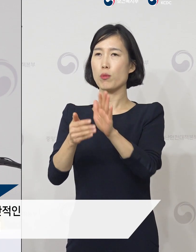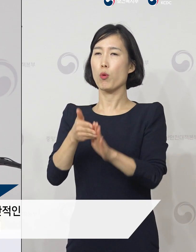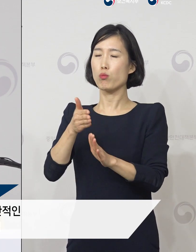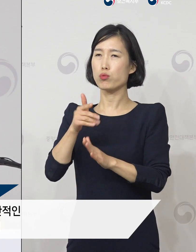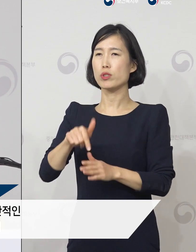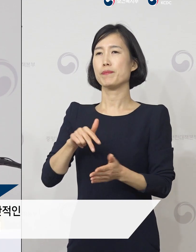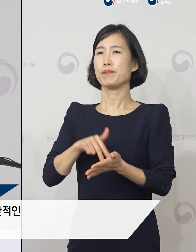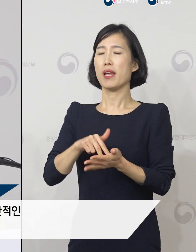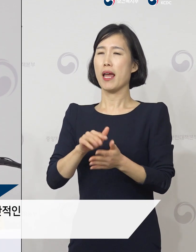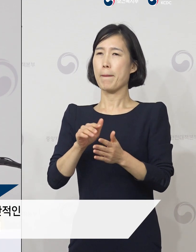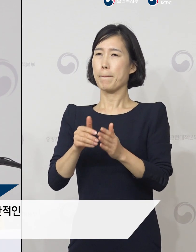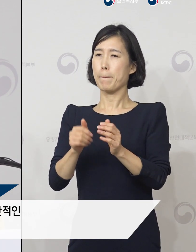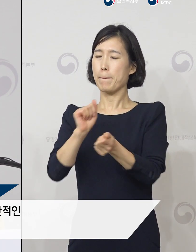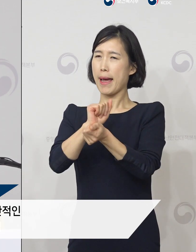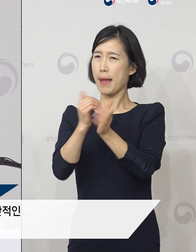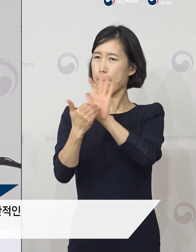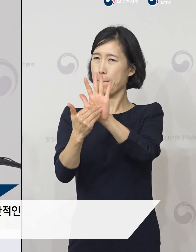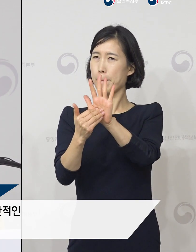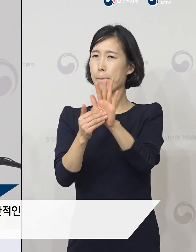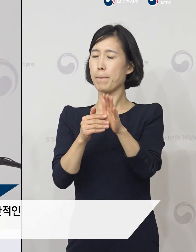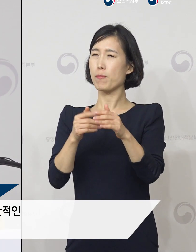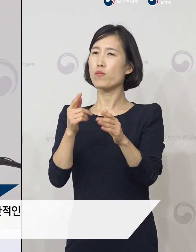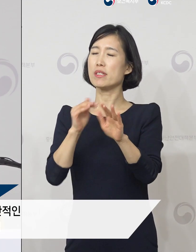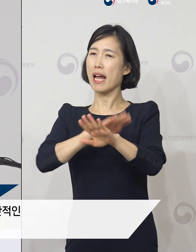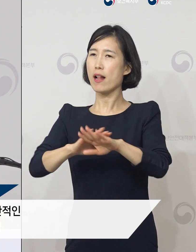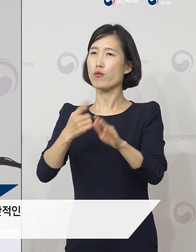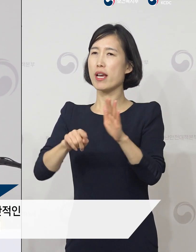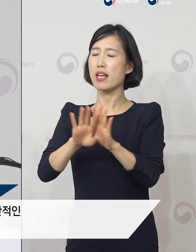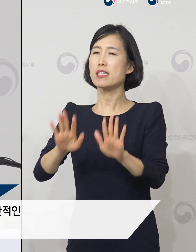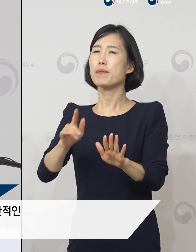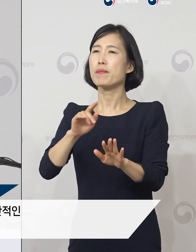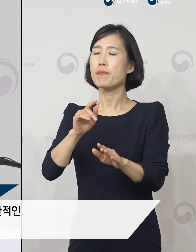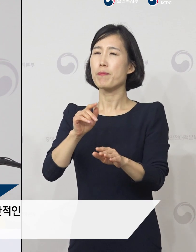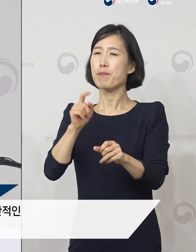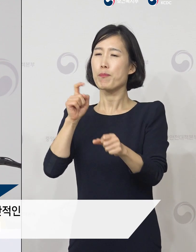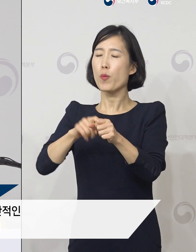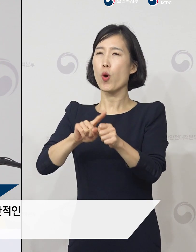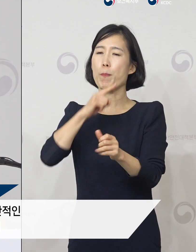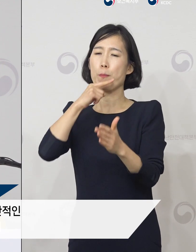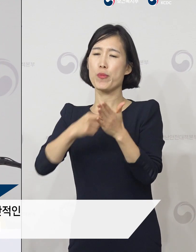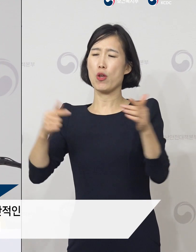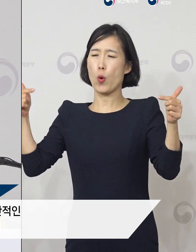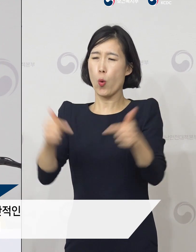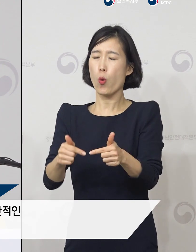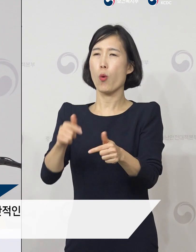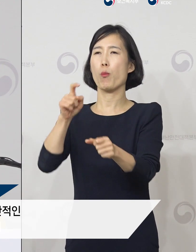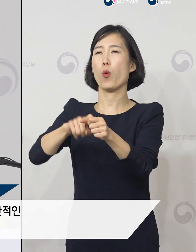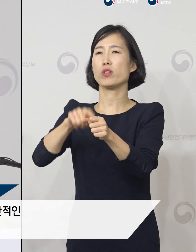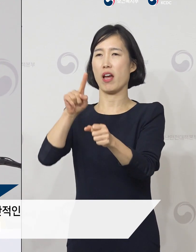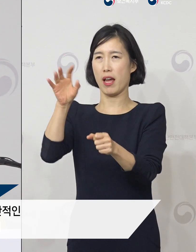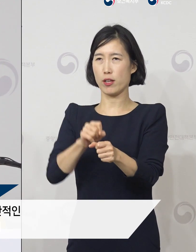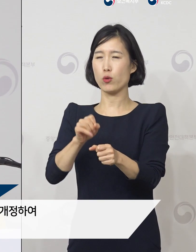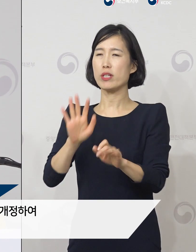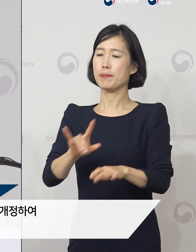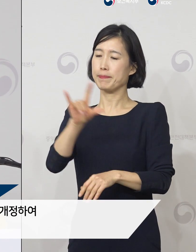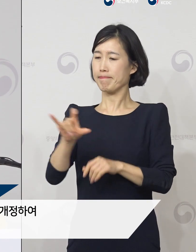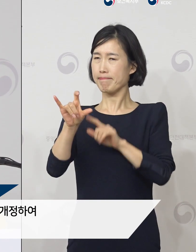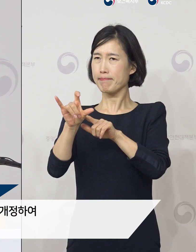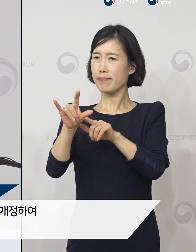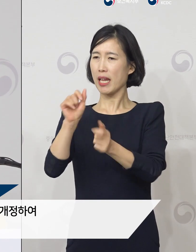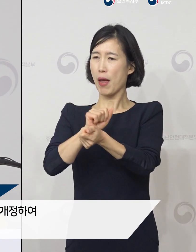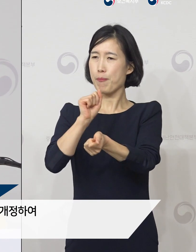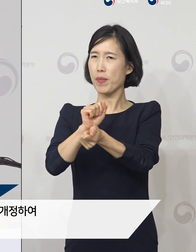중앙방역대책본부는 현재의 방역 대응 체계를 전반적인 피해 최소화 전략으로 전환해야 한다는 인식하에 코로나